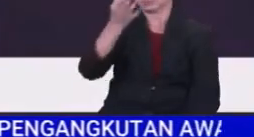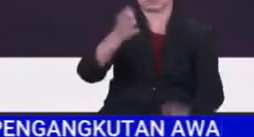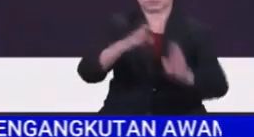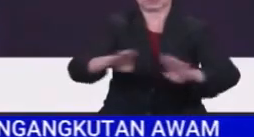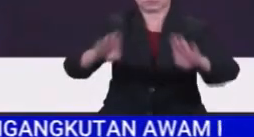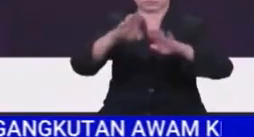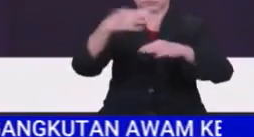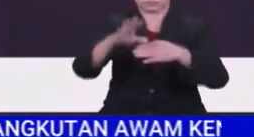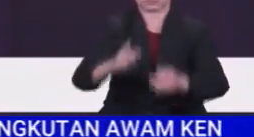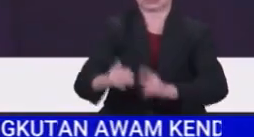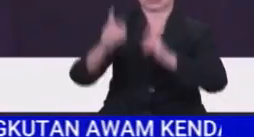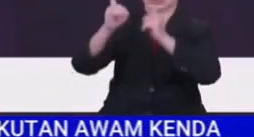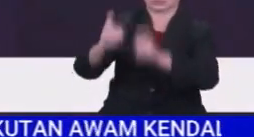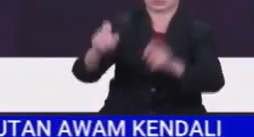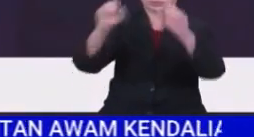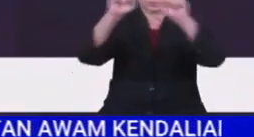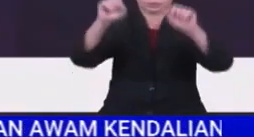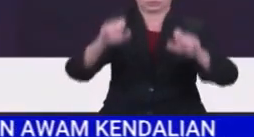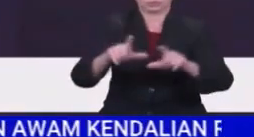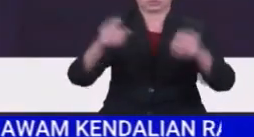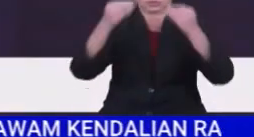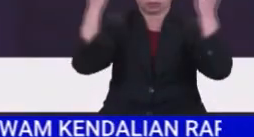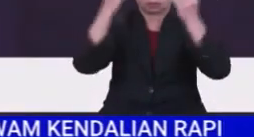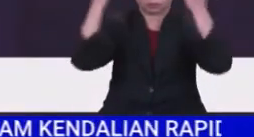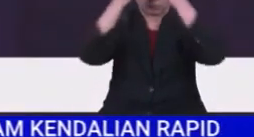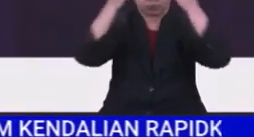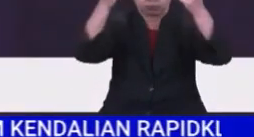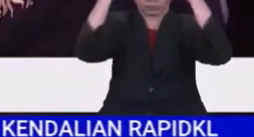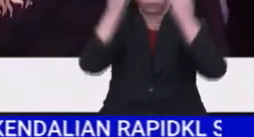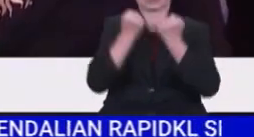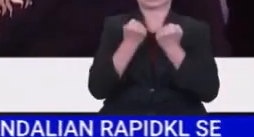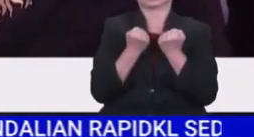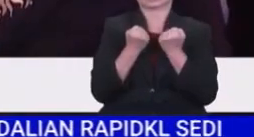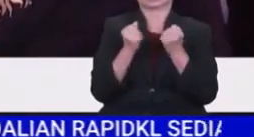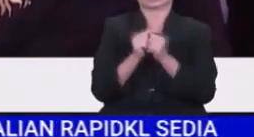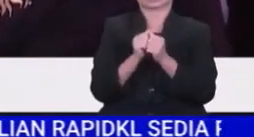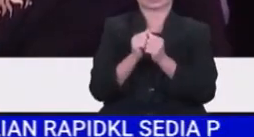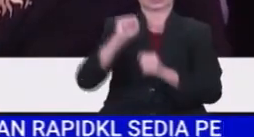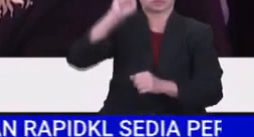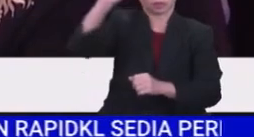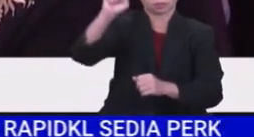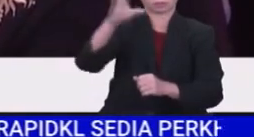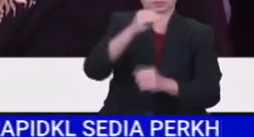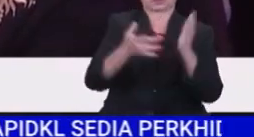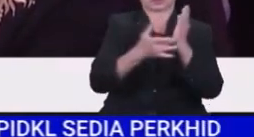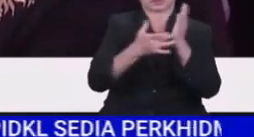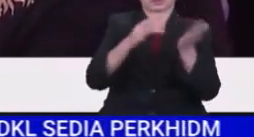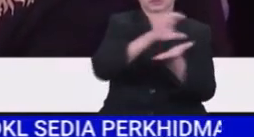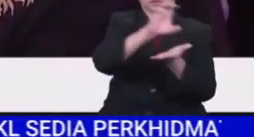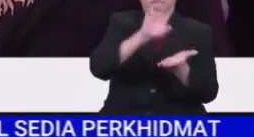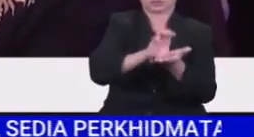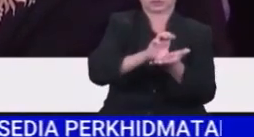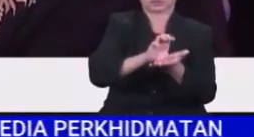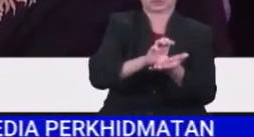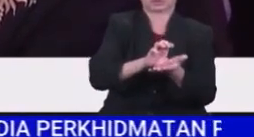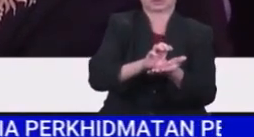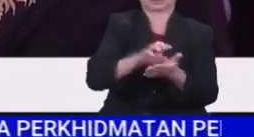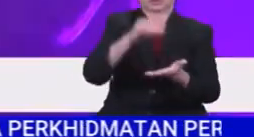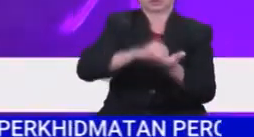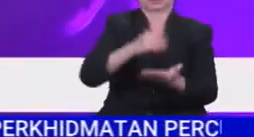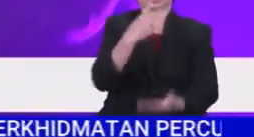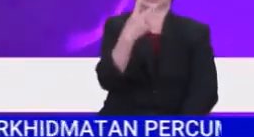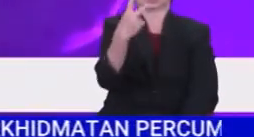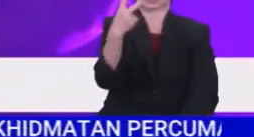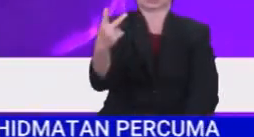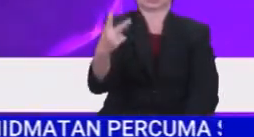menyempurnakan penganugrahan zildan Majlis konvokesyen subscribe dan teknologi vnt sstv di